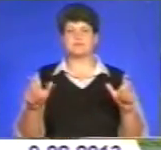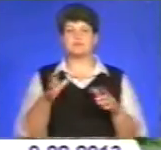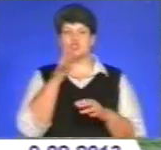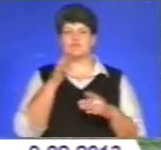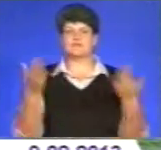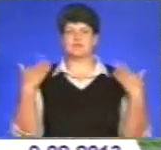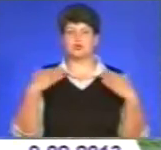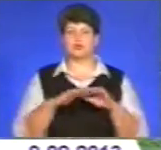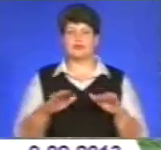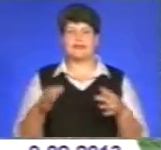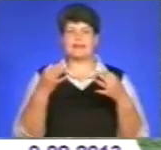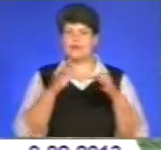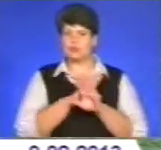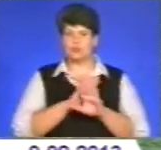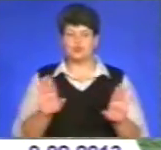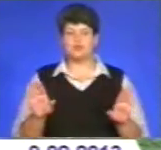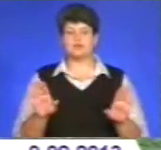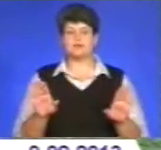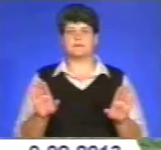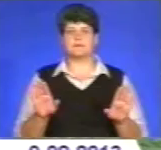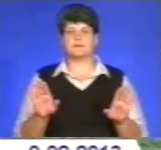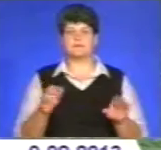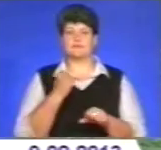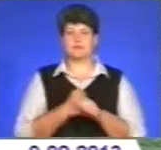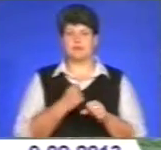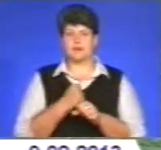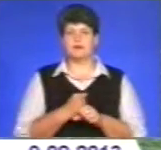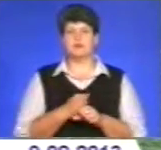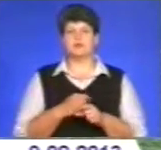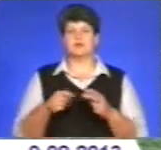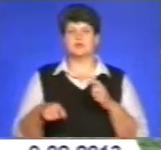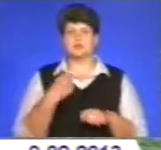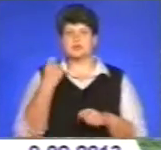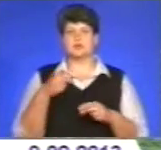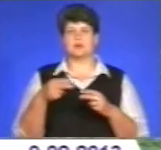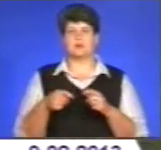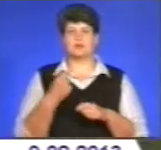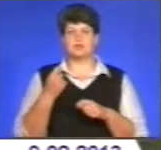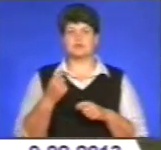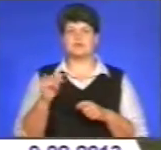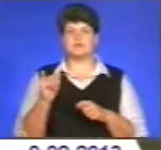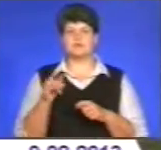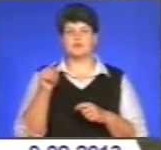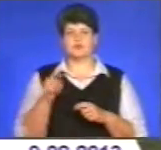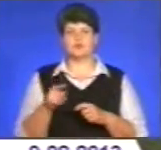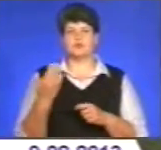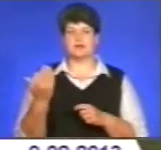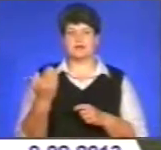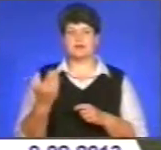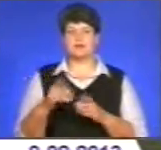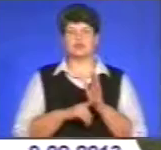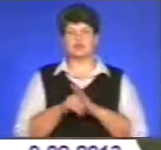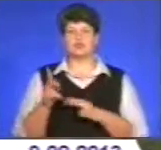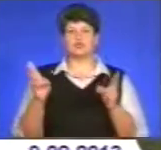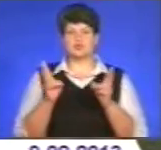дітей, недопущення скоєння злочинів та правопорушень дітьми і відносно них. На початку